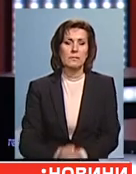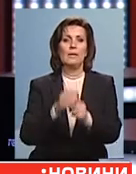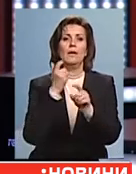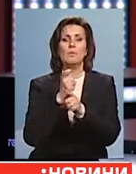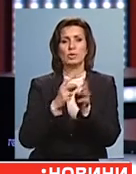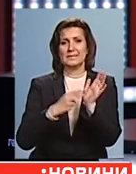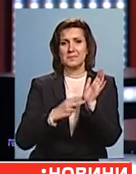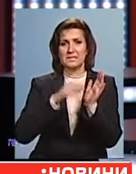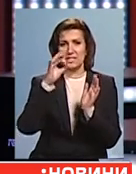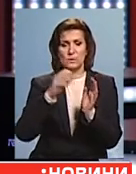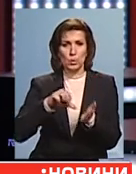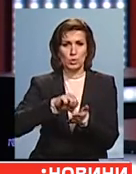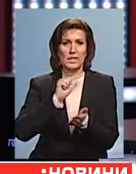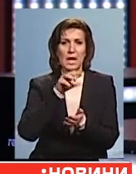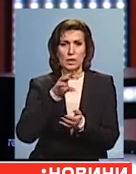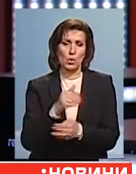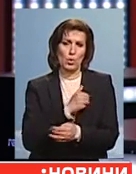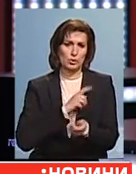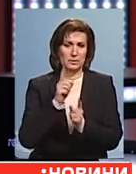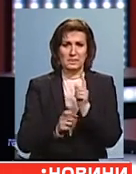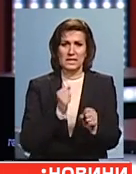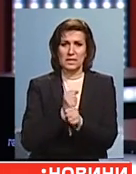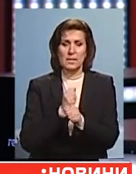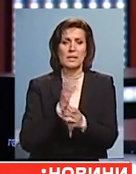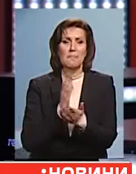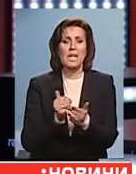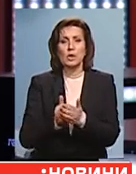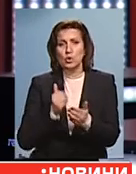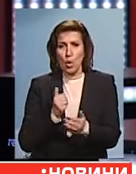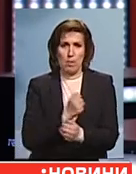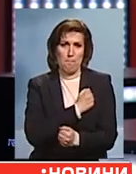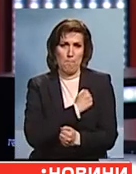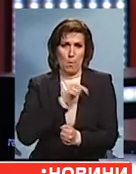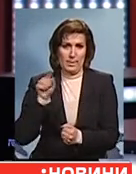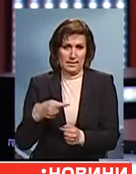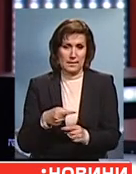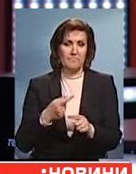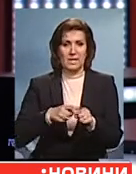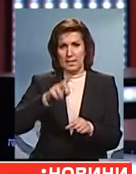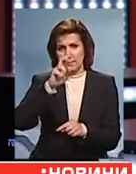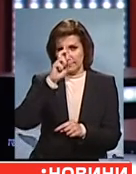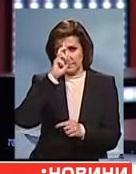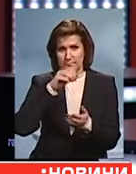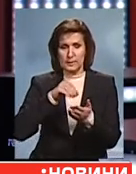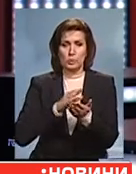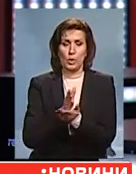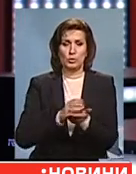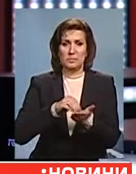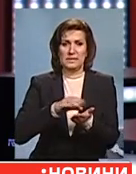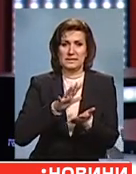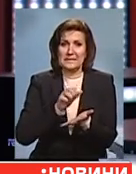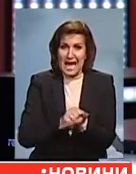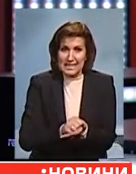Понад 70% учасників АТО хочуть змінити роботу, яку мали до мобілізації. Такі дані Державної служби зайнятості.